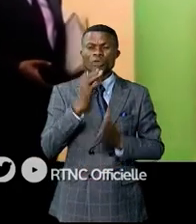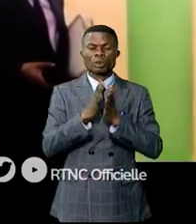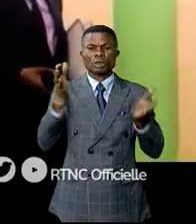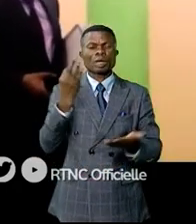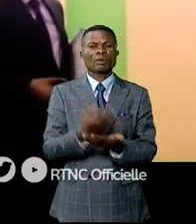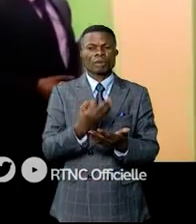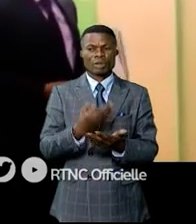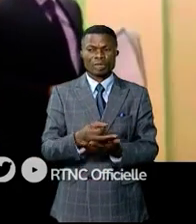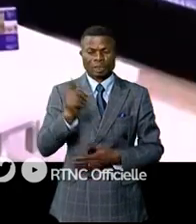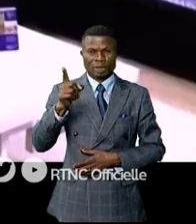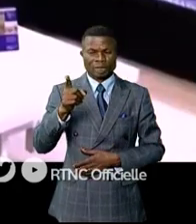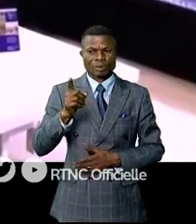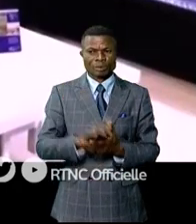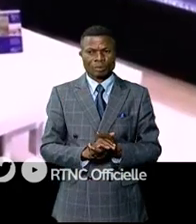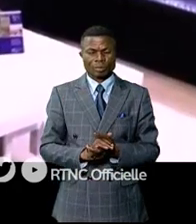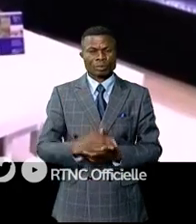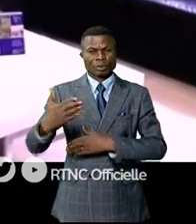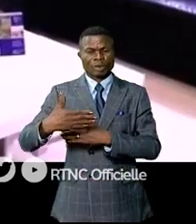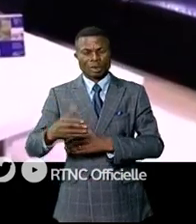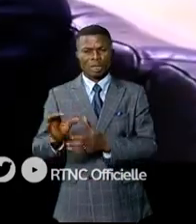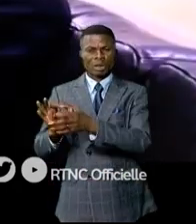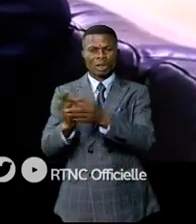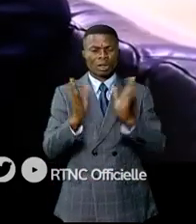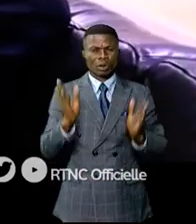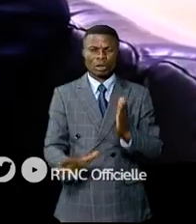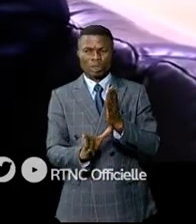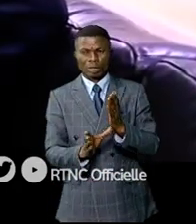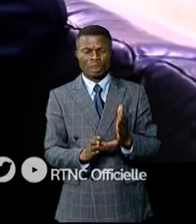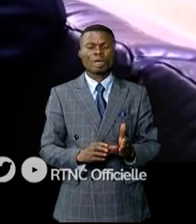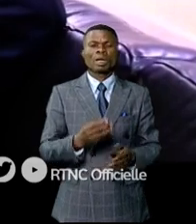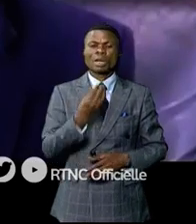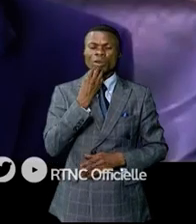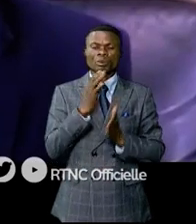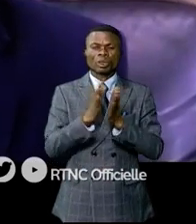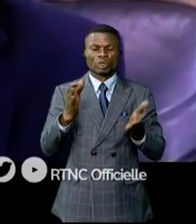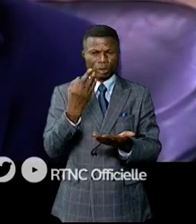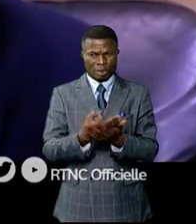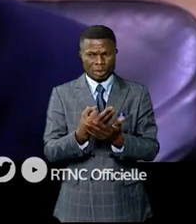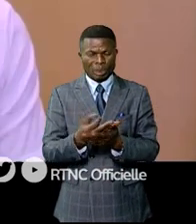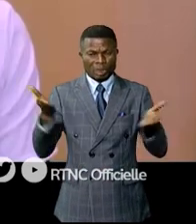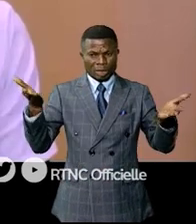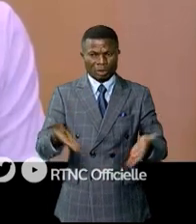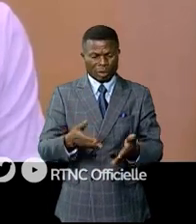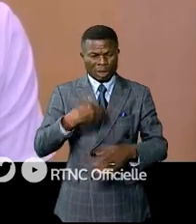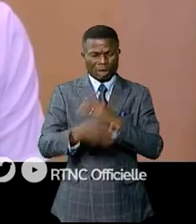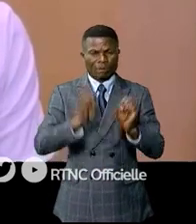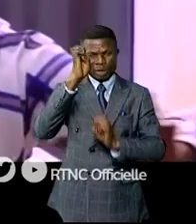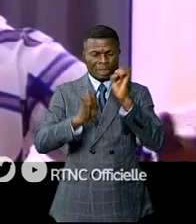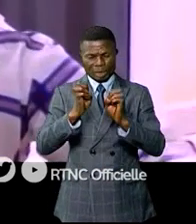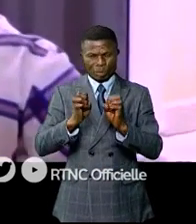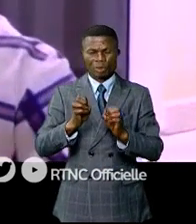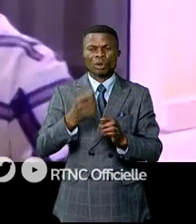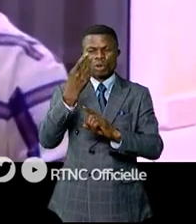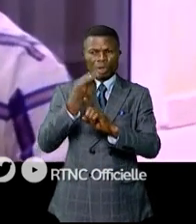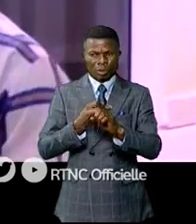des finances, Jules Alinguété, à ses côtés les coordonnateurs adjoints de l'IGF, se présente pour une évaluation partielle de